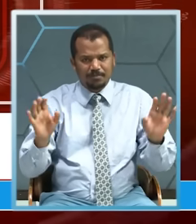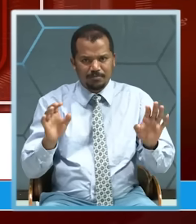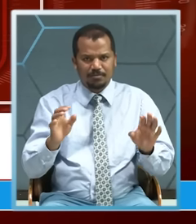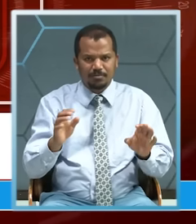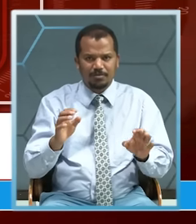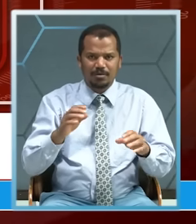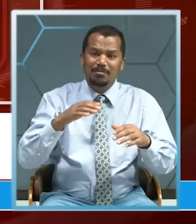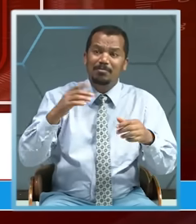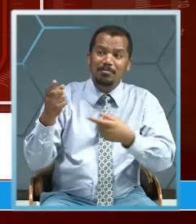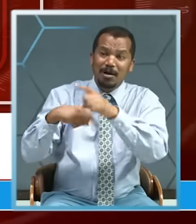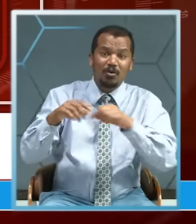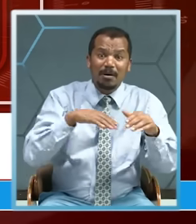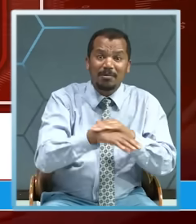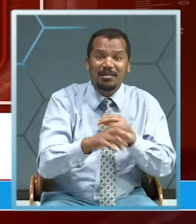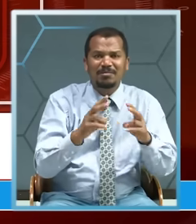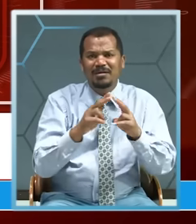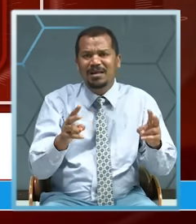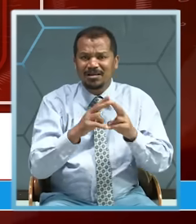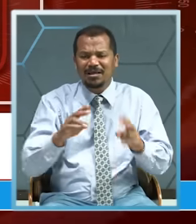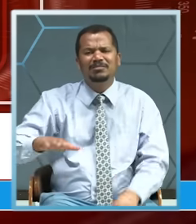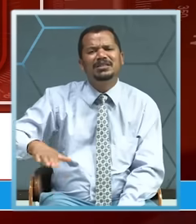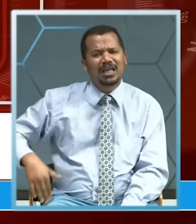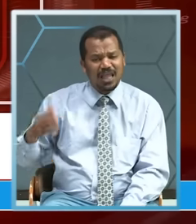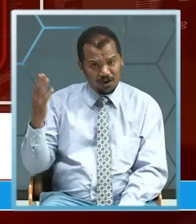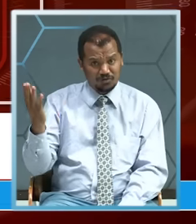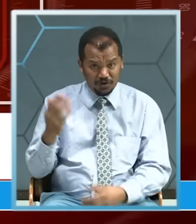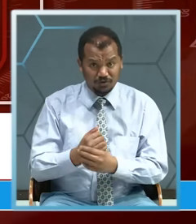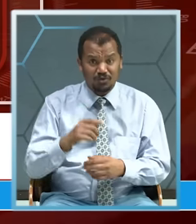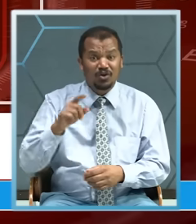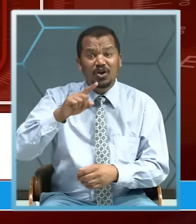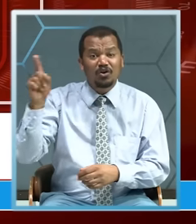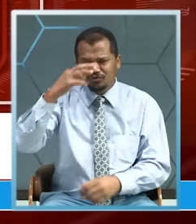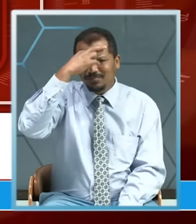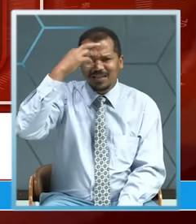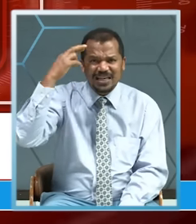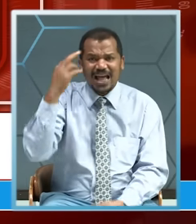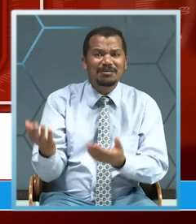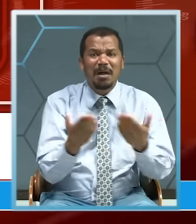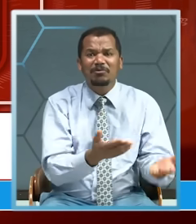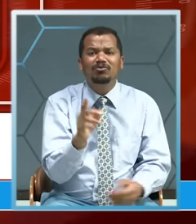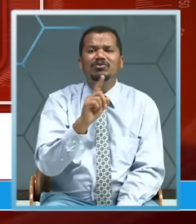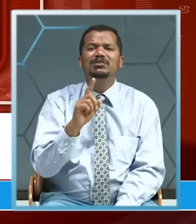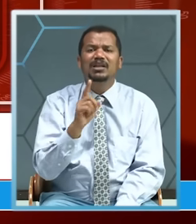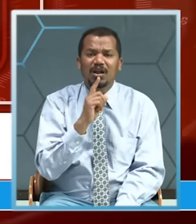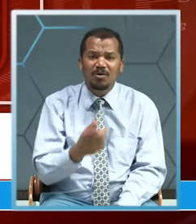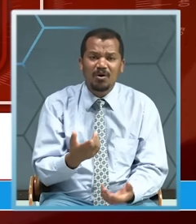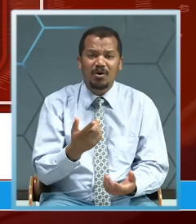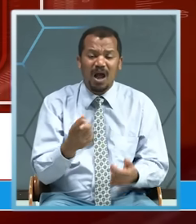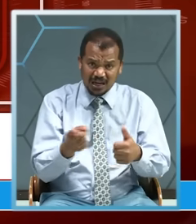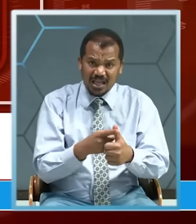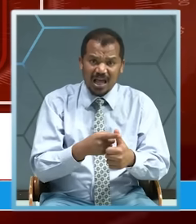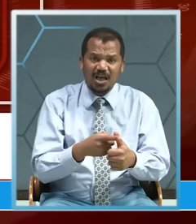ግን ፈጥኖ በመግባት በኩል በጣም የዘገየ ነው ማለት ይቻላል። እነሱ በምክንያትነት የሚጠቅሱት ነገር